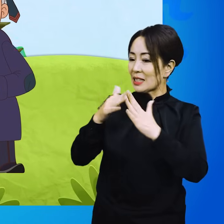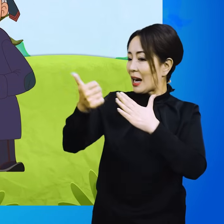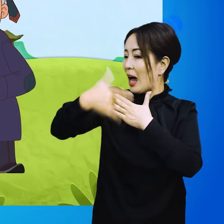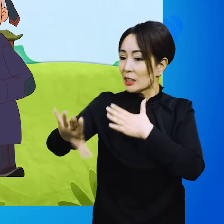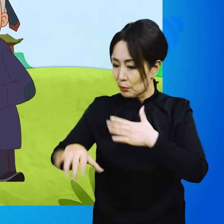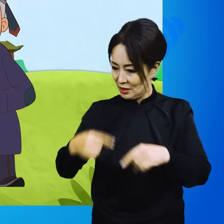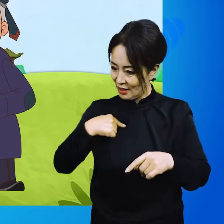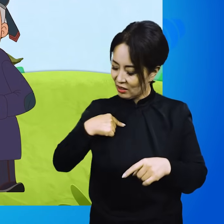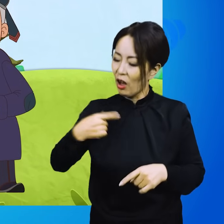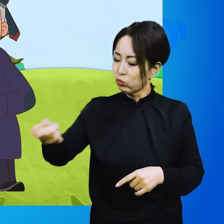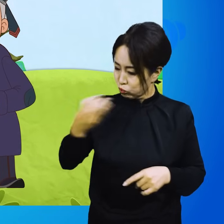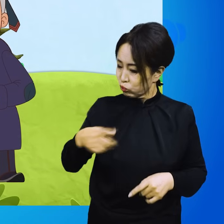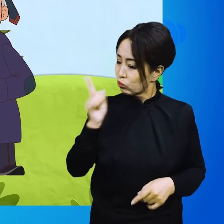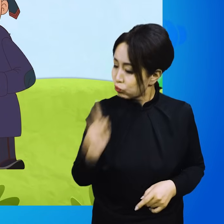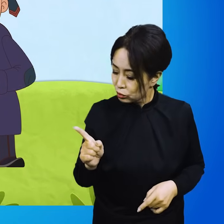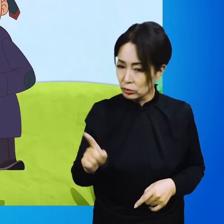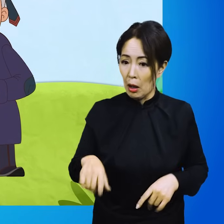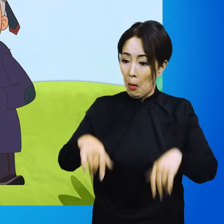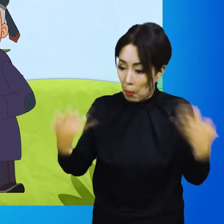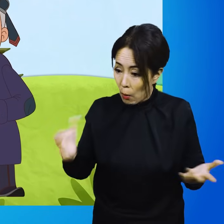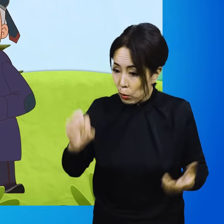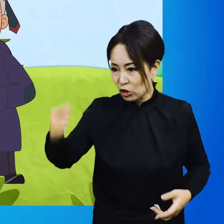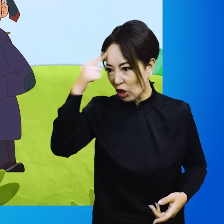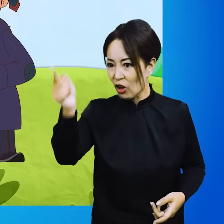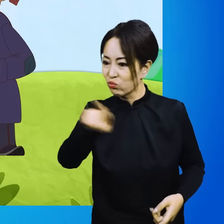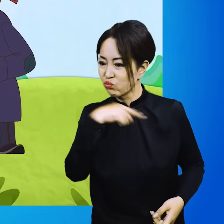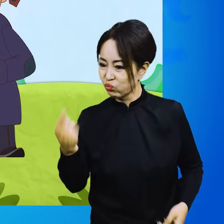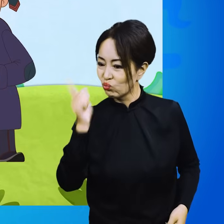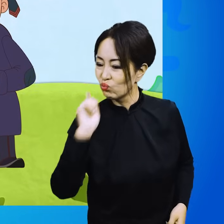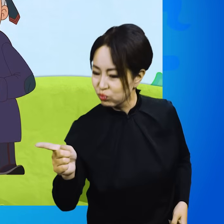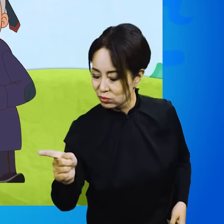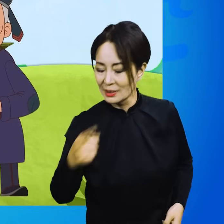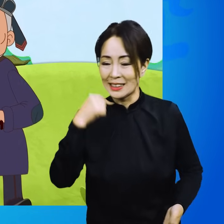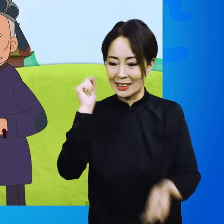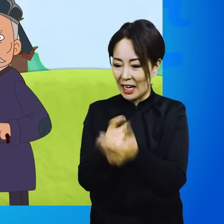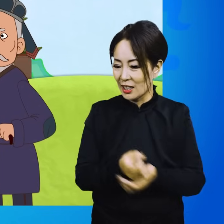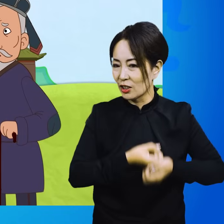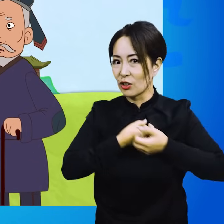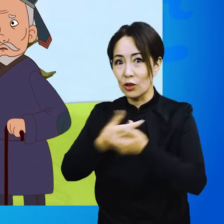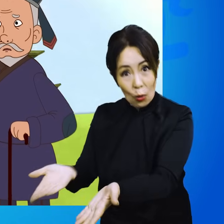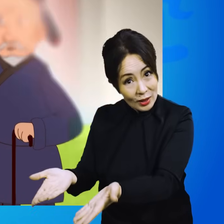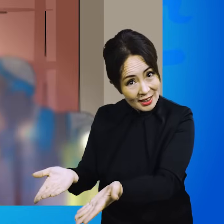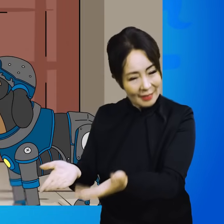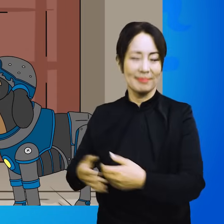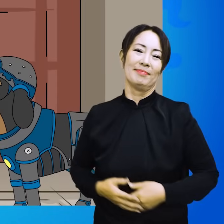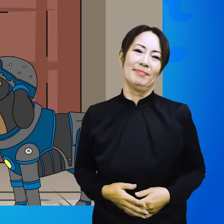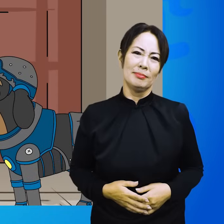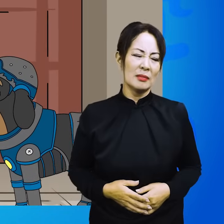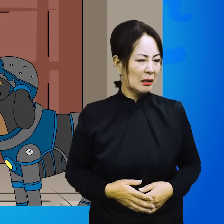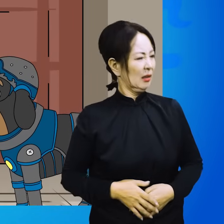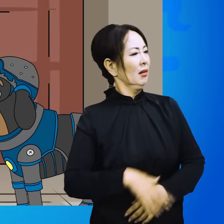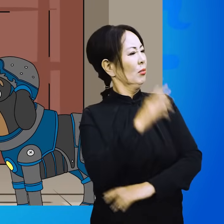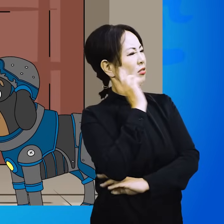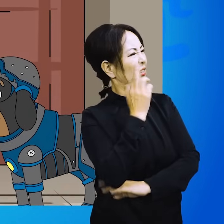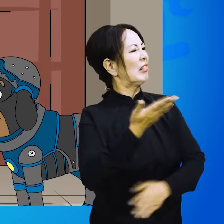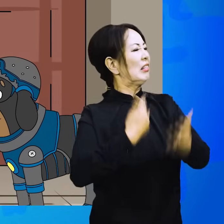газраас над өгөөрэй. Осол түл толгойгч нь аван шүү гэж зарилэг буулгажээ. Хөрхи, энэ дээр